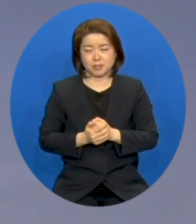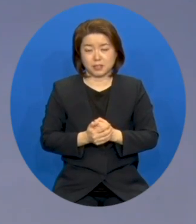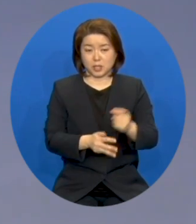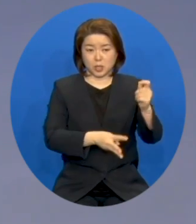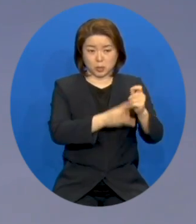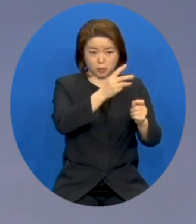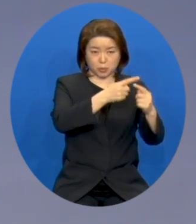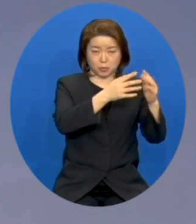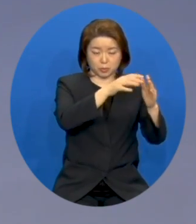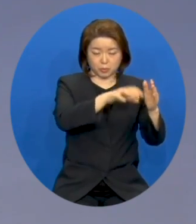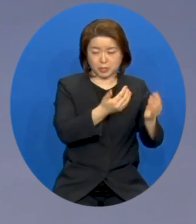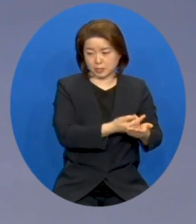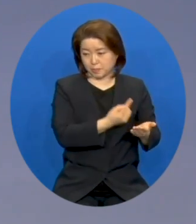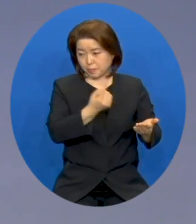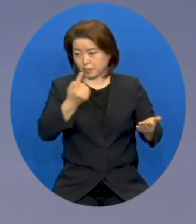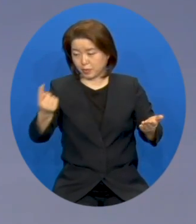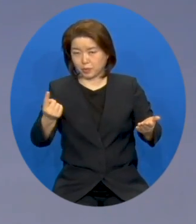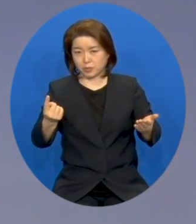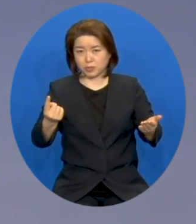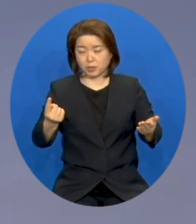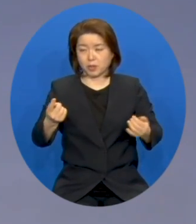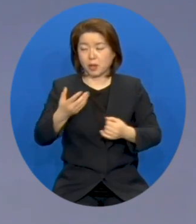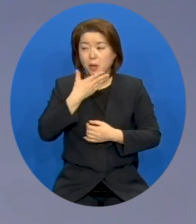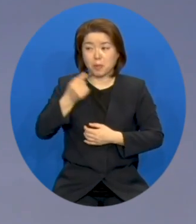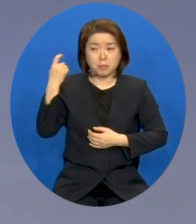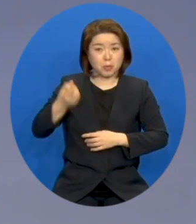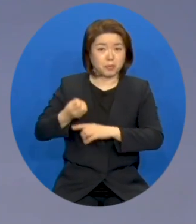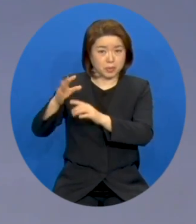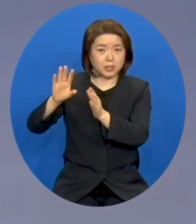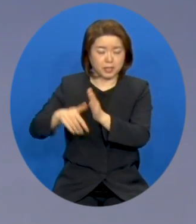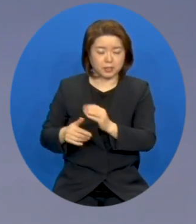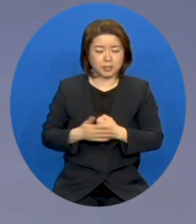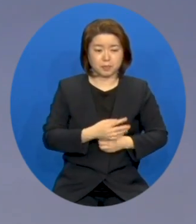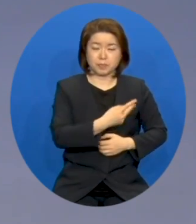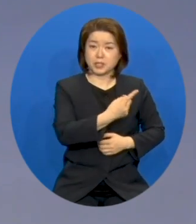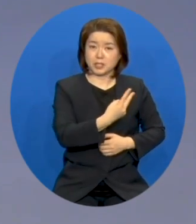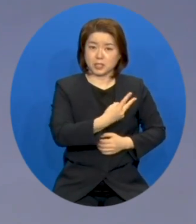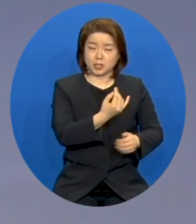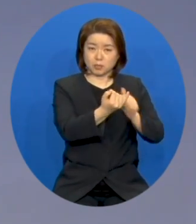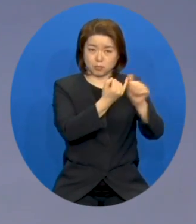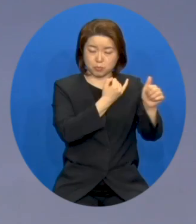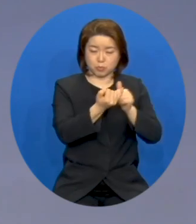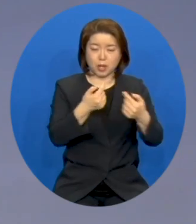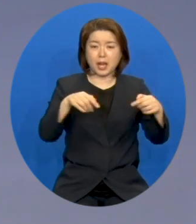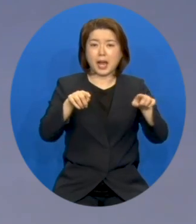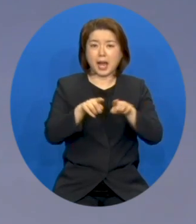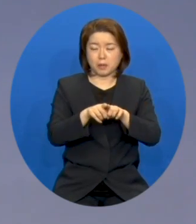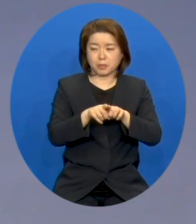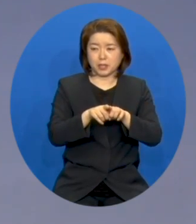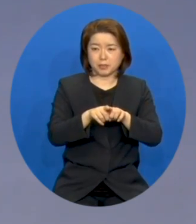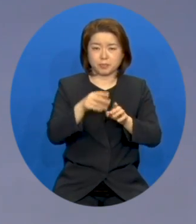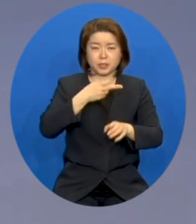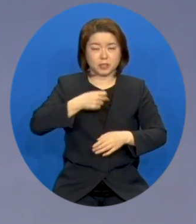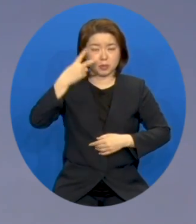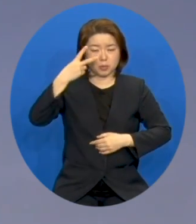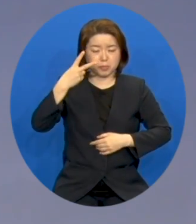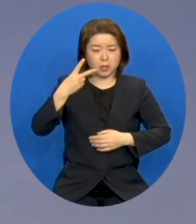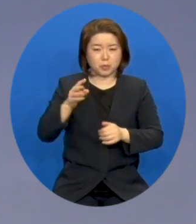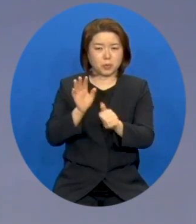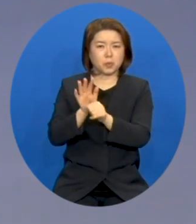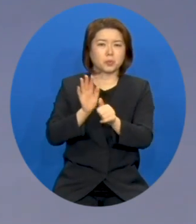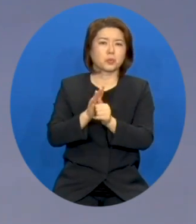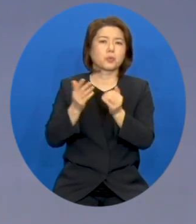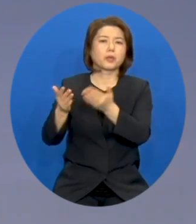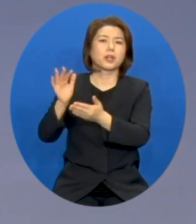이제 복음을 전하러 떠날 때 이 아굴라 브리스가 부부가 함께 사도 바울과 동역하게 됩니다.